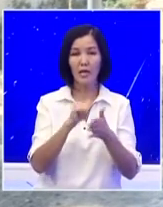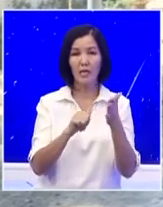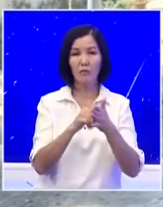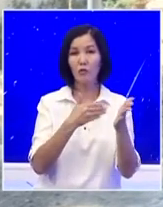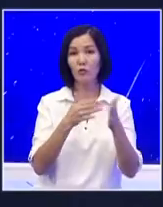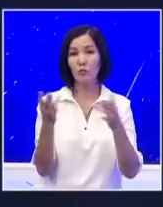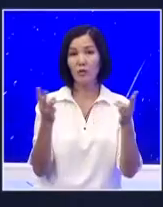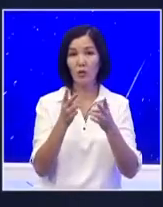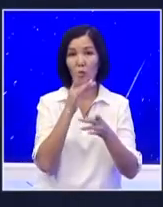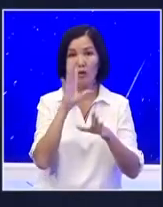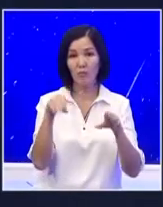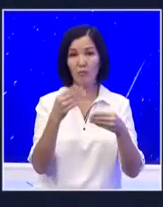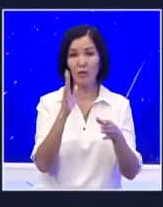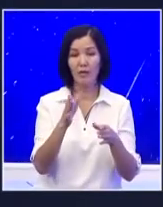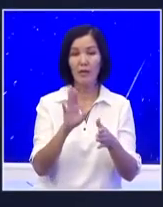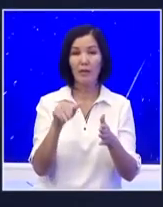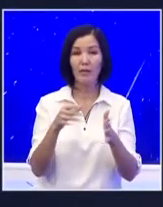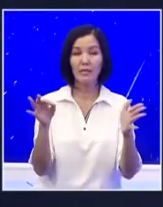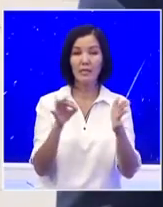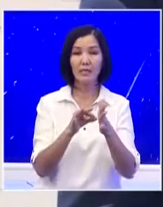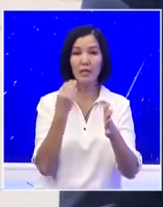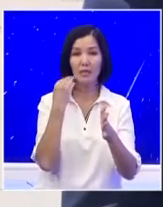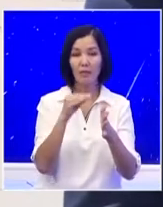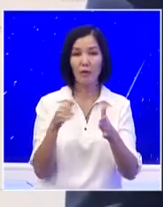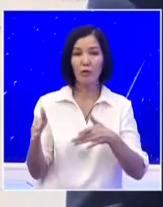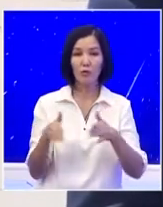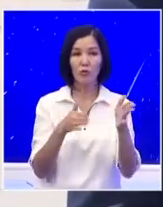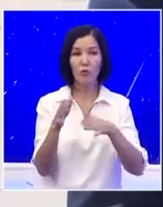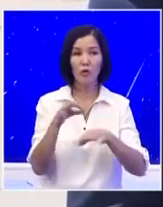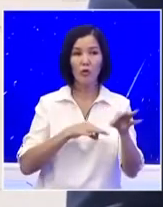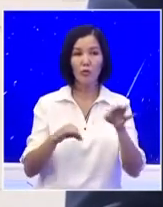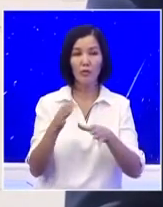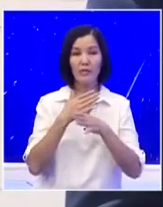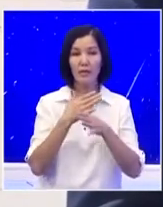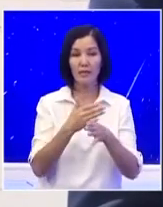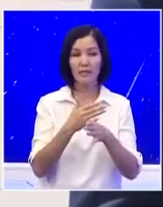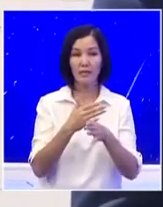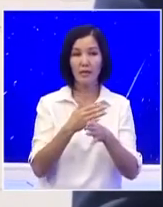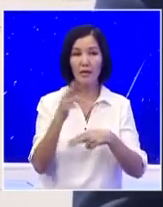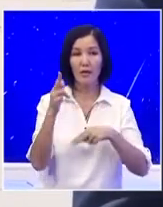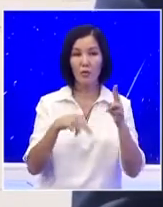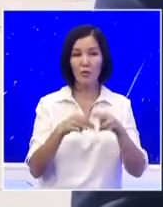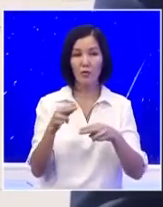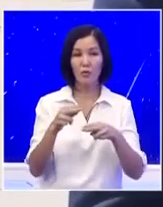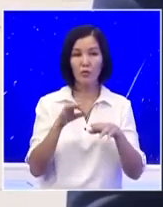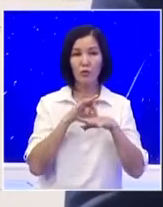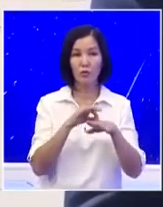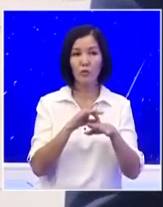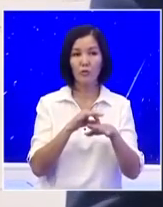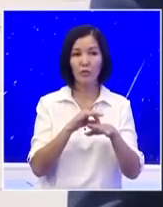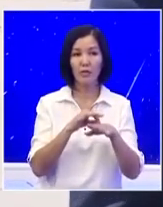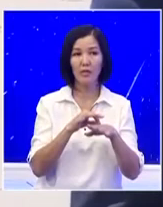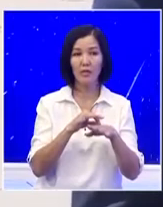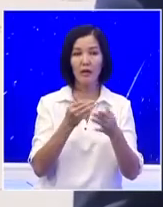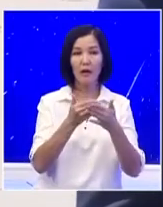жою бойынша. Басты мақсатымыз осы сапалы жол жобасының аясында осындай құрылыс жасалып жатқан жерлерге